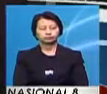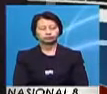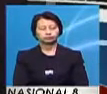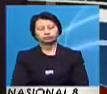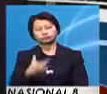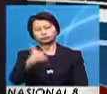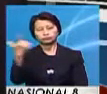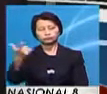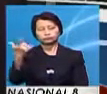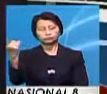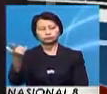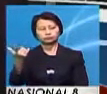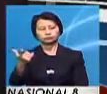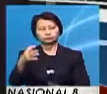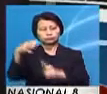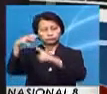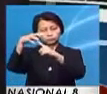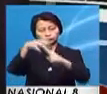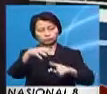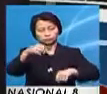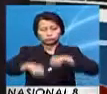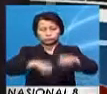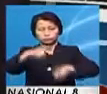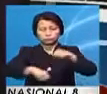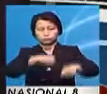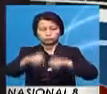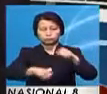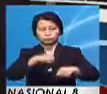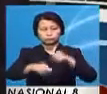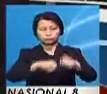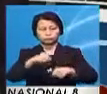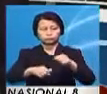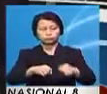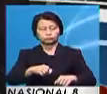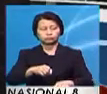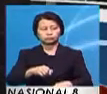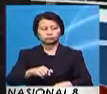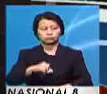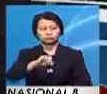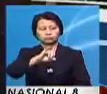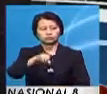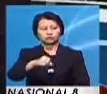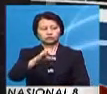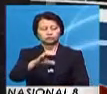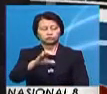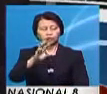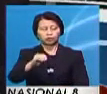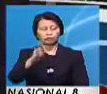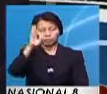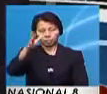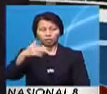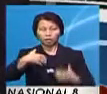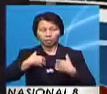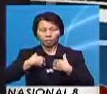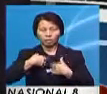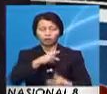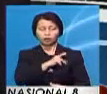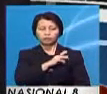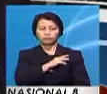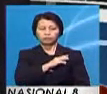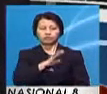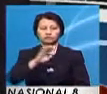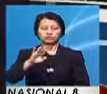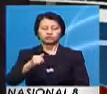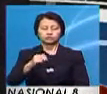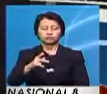Dalam perkembangan berasingan, Kejohanan Berbasikal Junior Cycling Malaysia atau JCM bakal diwujudkan Kementerian Belia dan